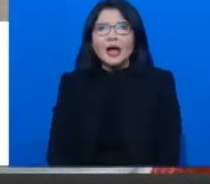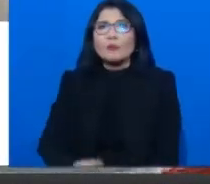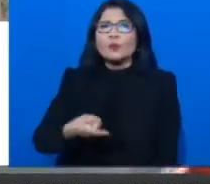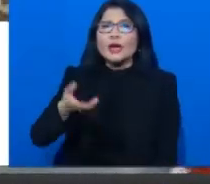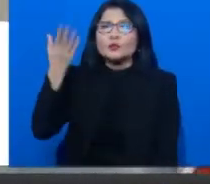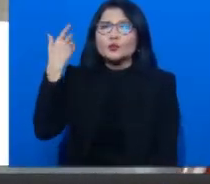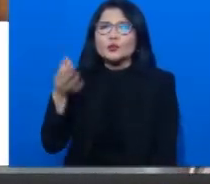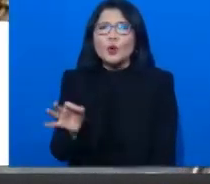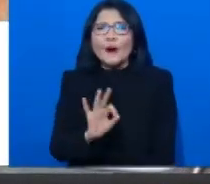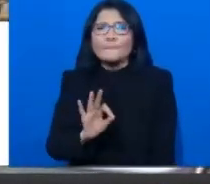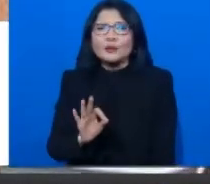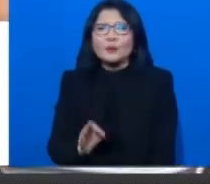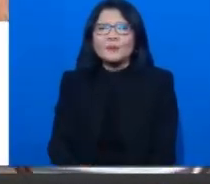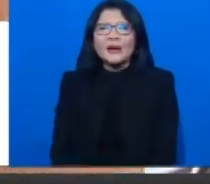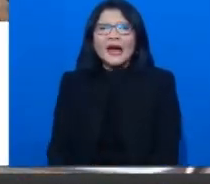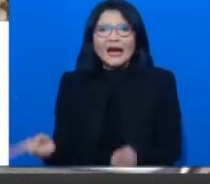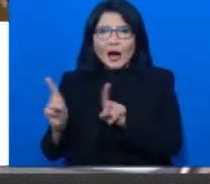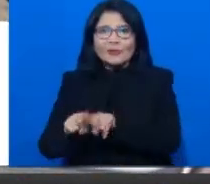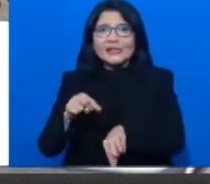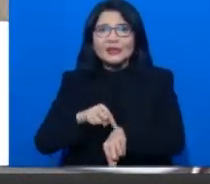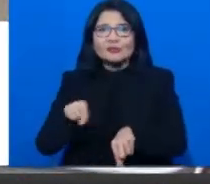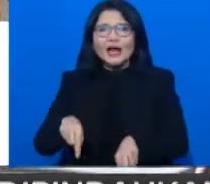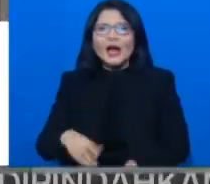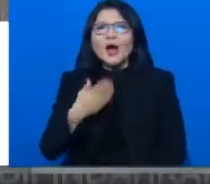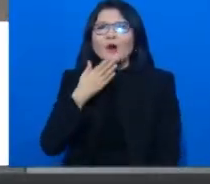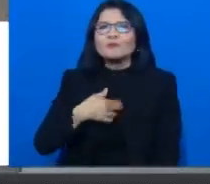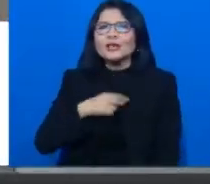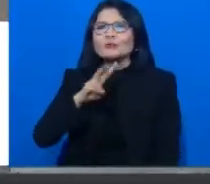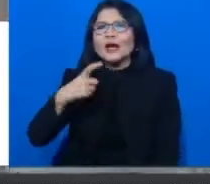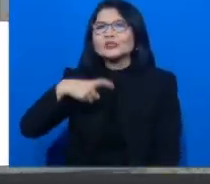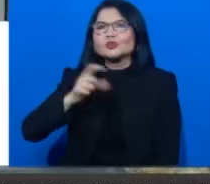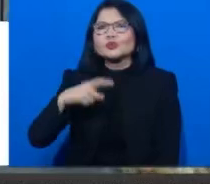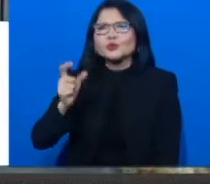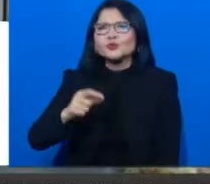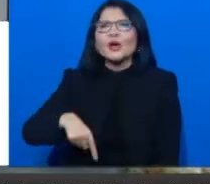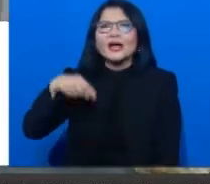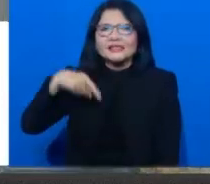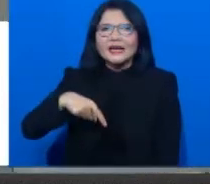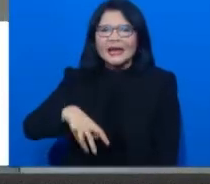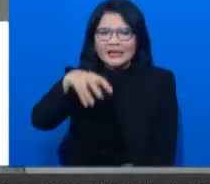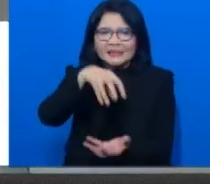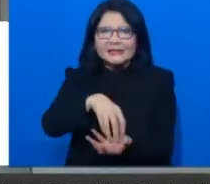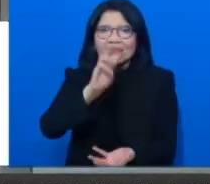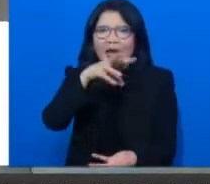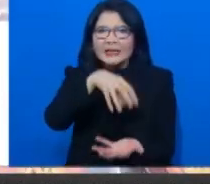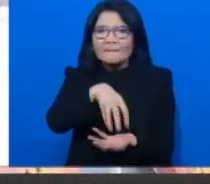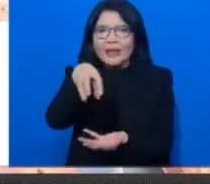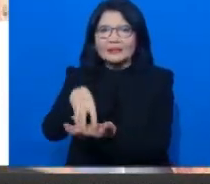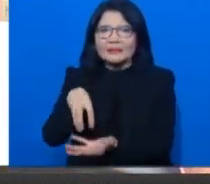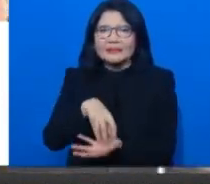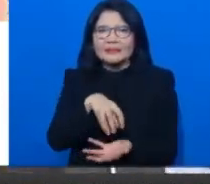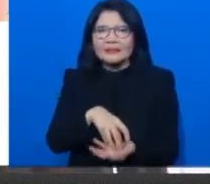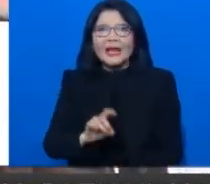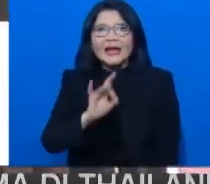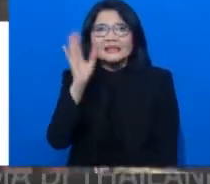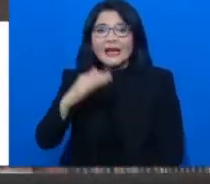hingga kini telah memiliki dua cucu. Udin yang sebelumnya berjualan keliling, kini hanya bisa mangkal di tiga tempat. Selain